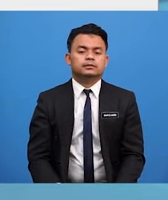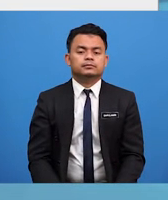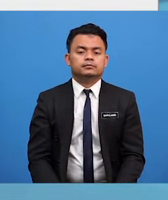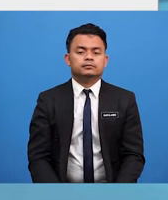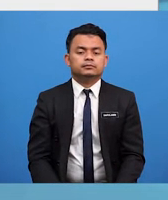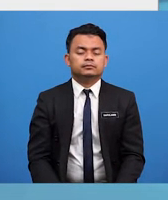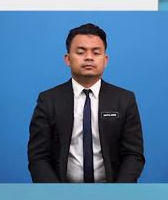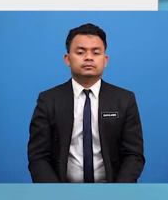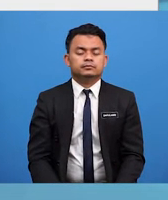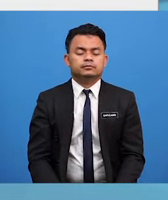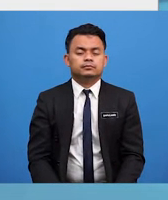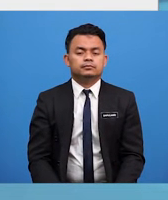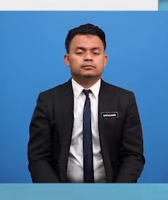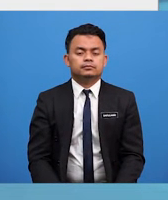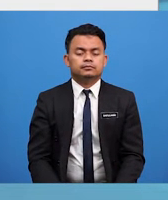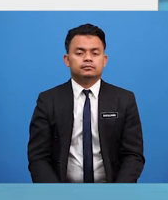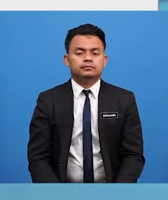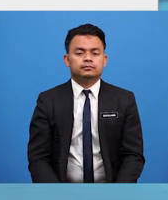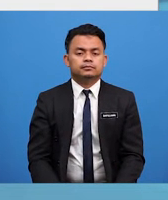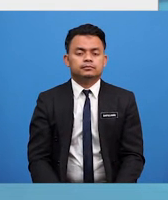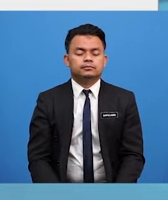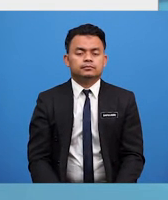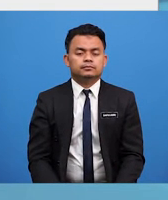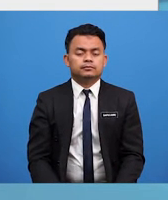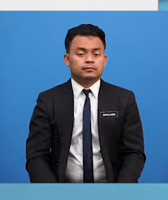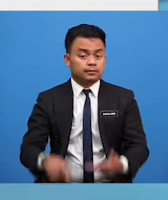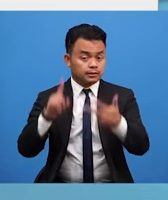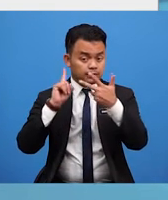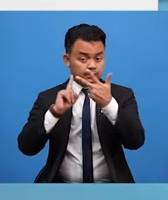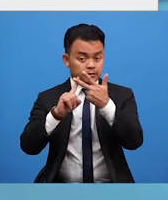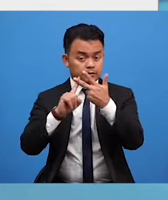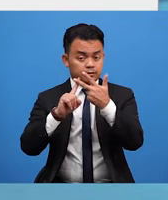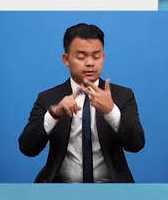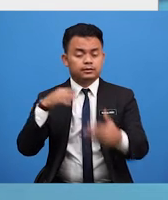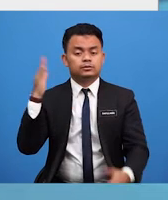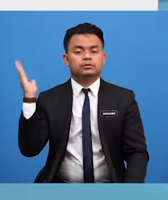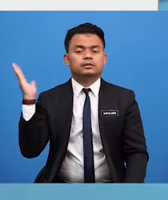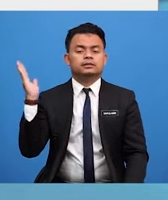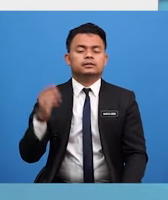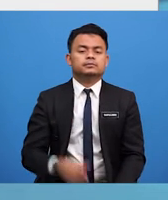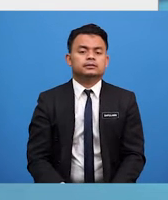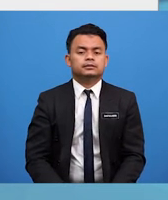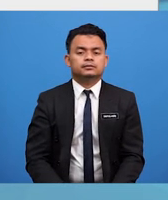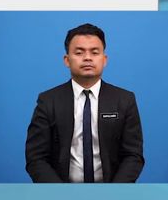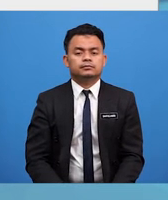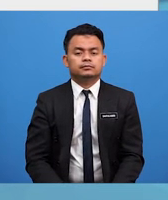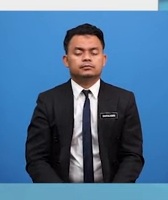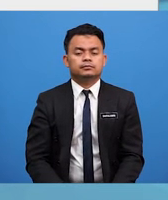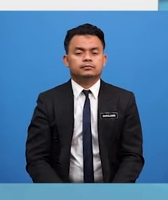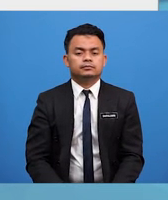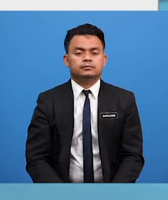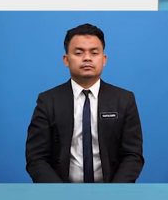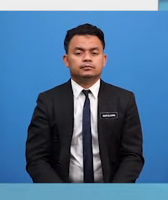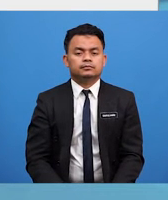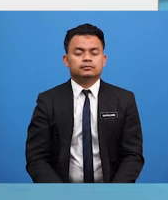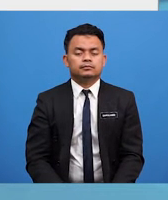terap atau blok sarang bunga, dan ketiga, wali lepek.